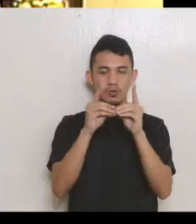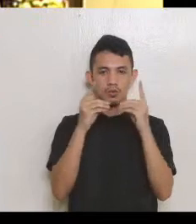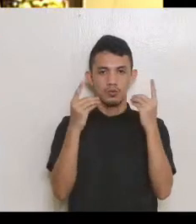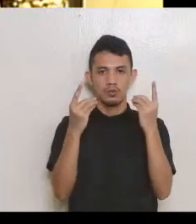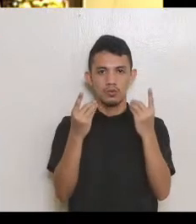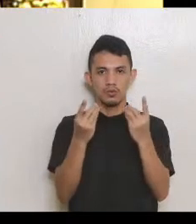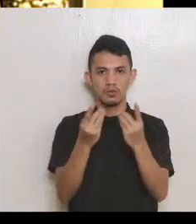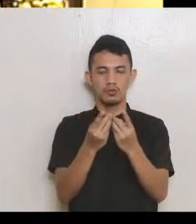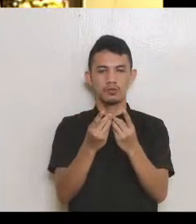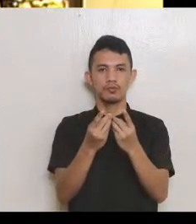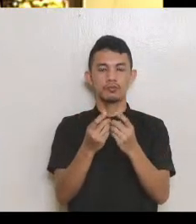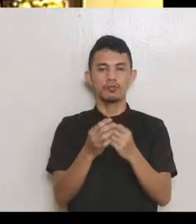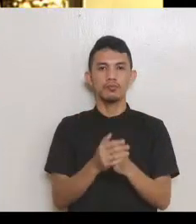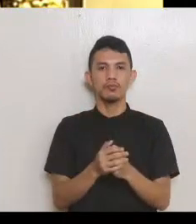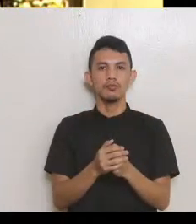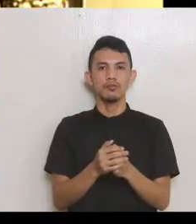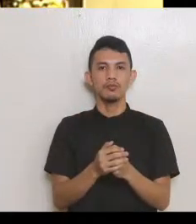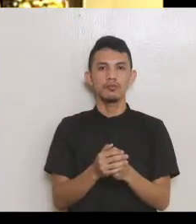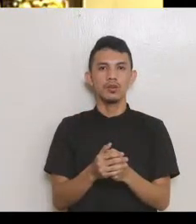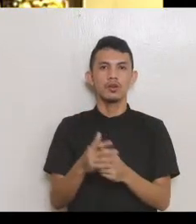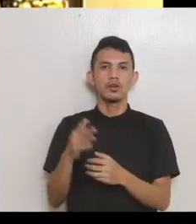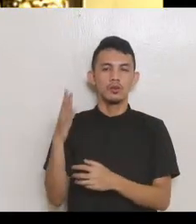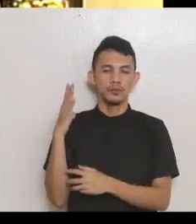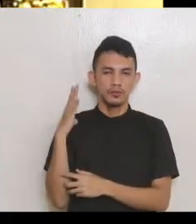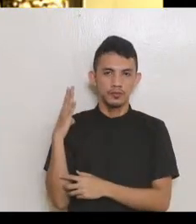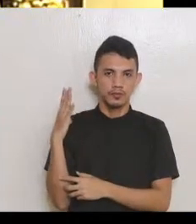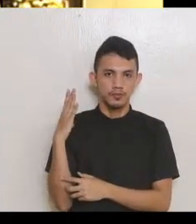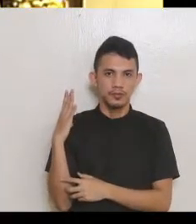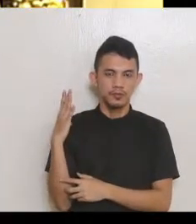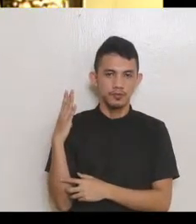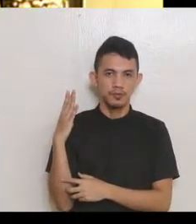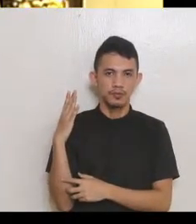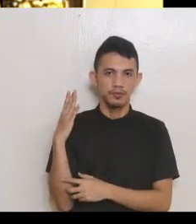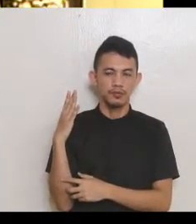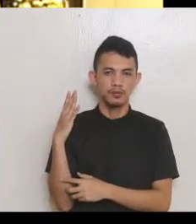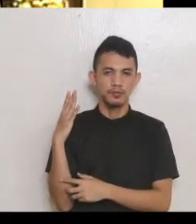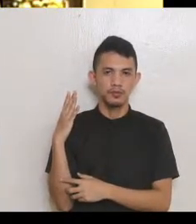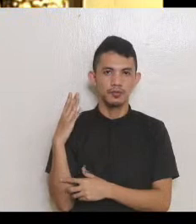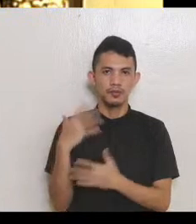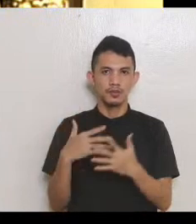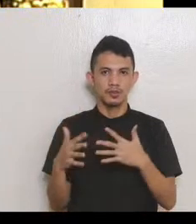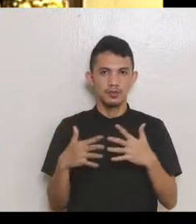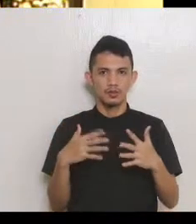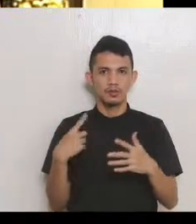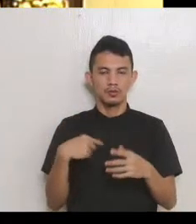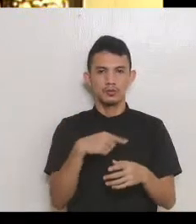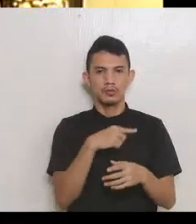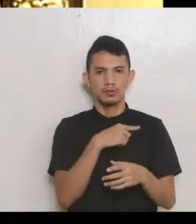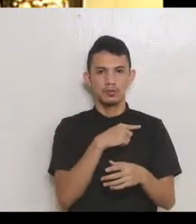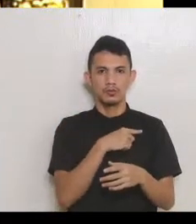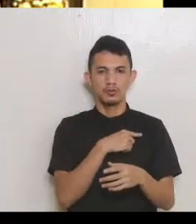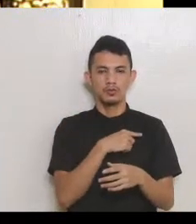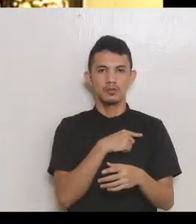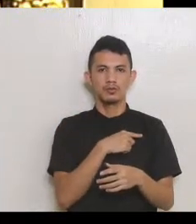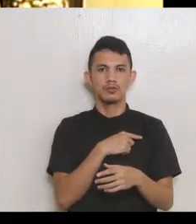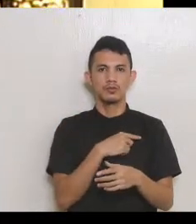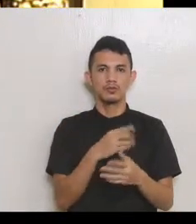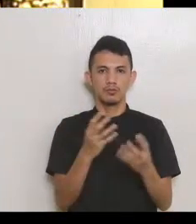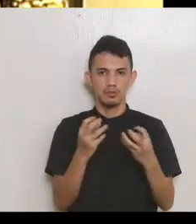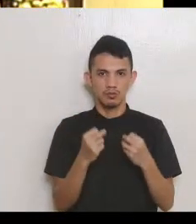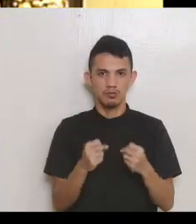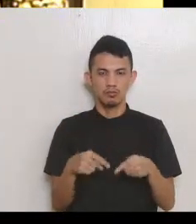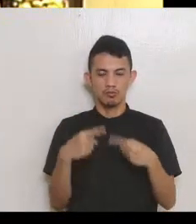padayon natong pailob nga maghulat bisan og nagapanikad na ta nga makasimba na. Pero hulaton nato ang